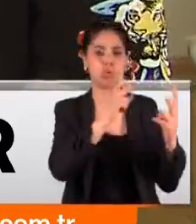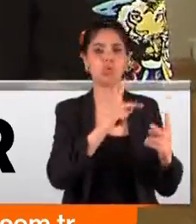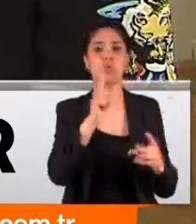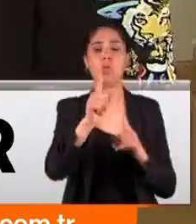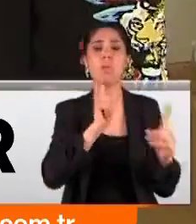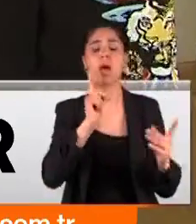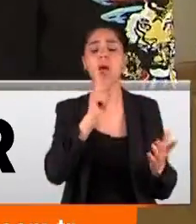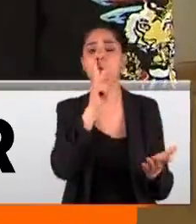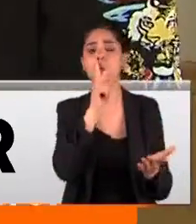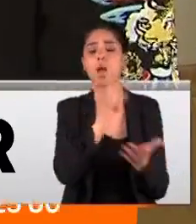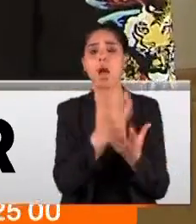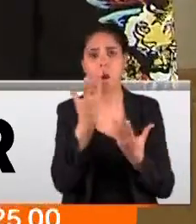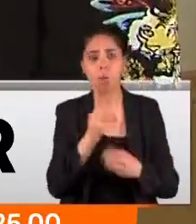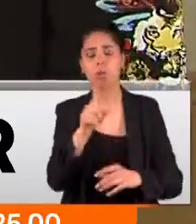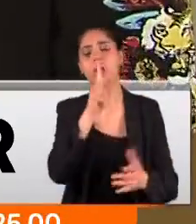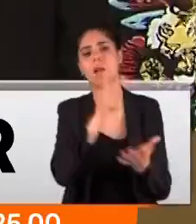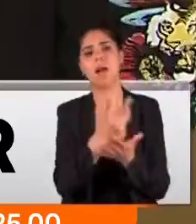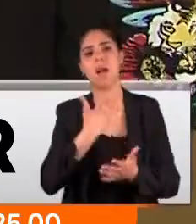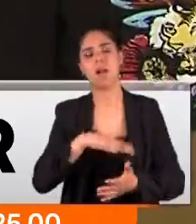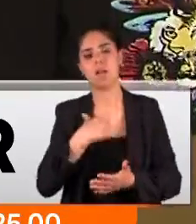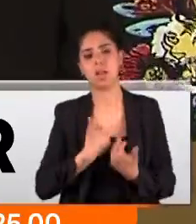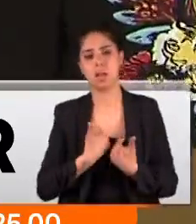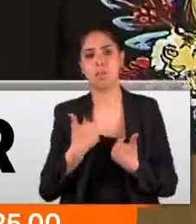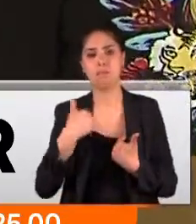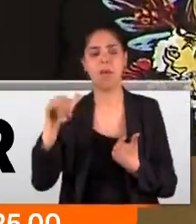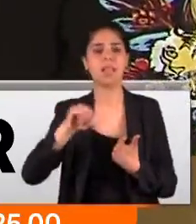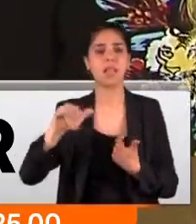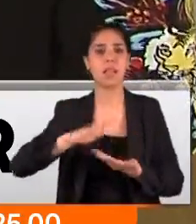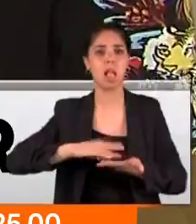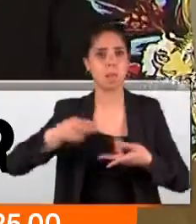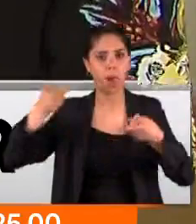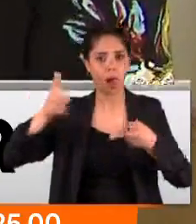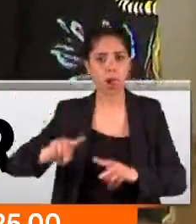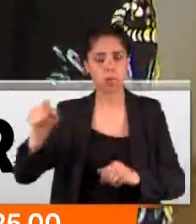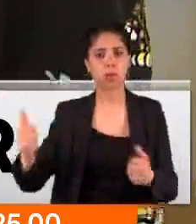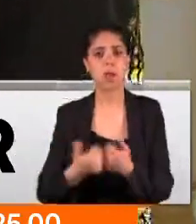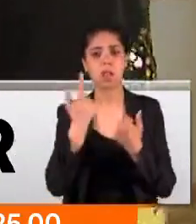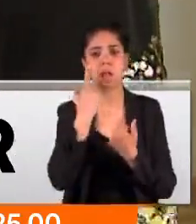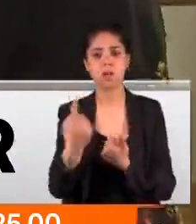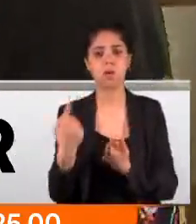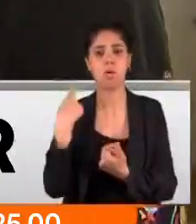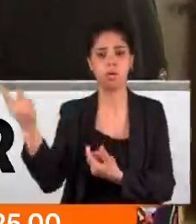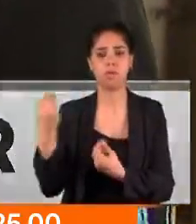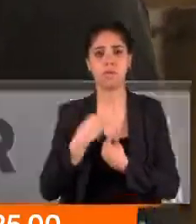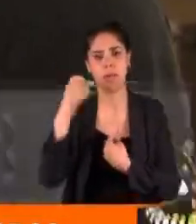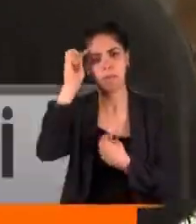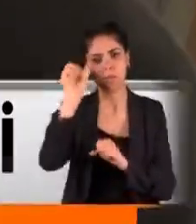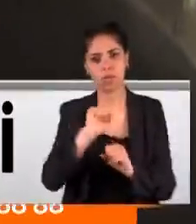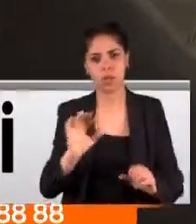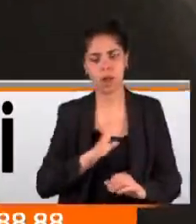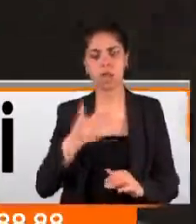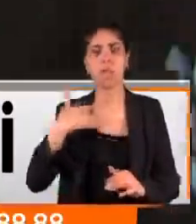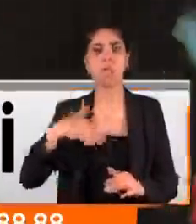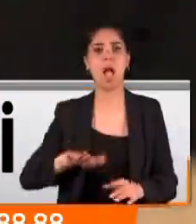sonuçlanmadı Ben Bu davanın sonuçlanmasını istiyorum Ben çünkü en yakın arkadaşımı kaybettim bu kazada onu bana verdiği psikolojik azar